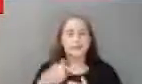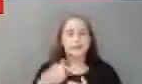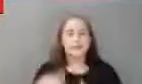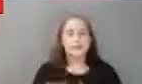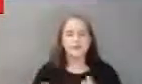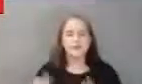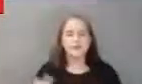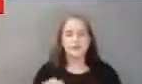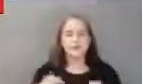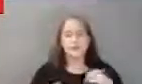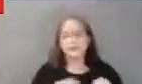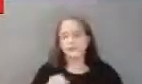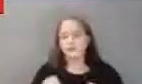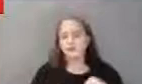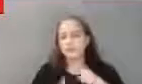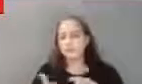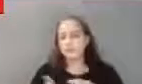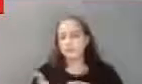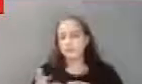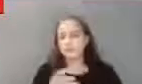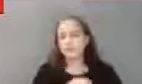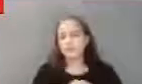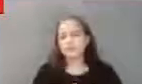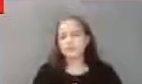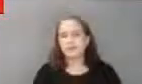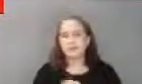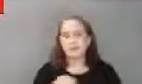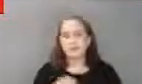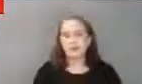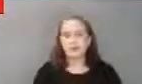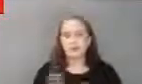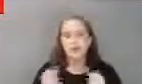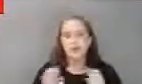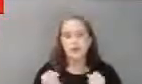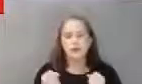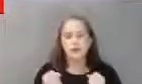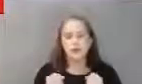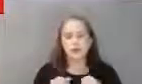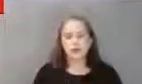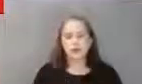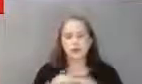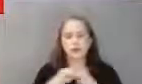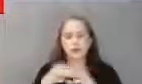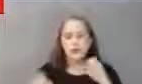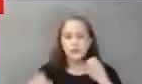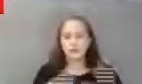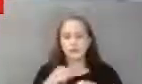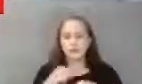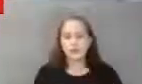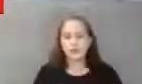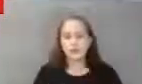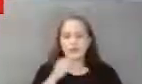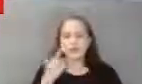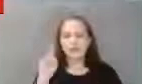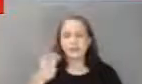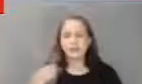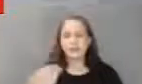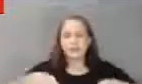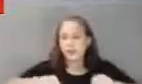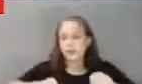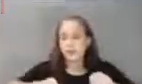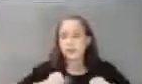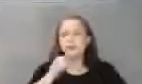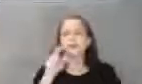Ayan, dyan po dati natin naranasan yung choke point o yung bottleneck ng napakahabang traffic situation, yeah,